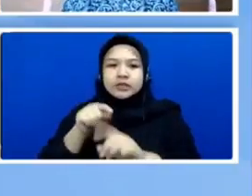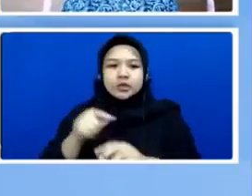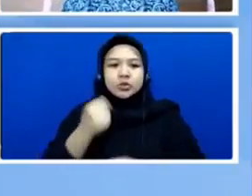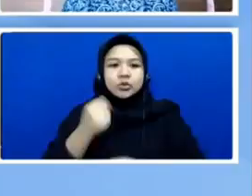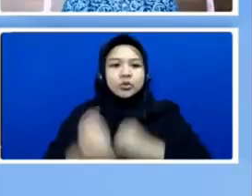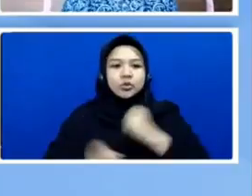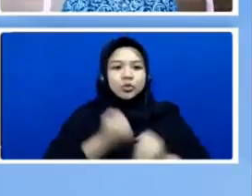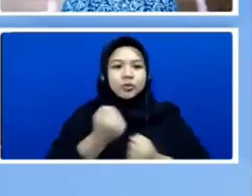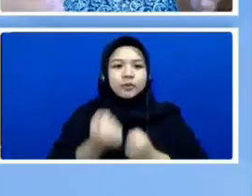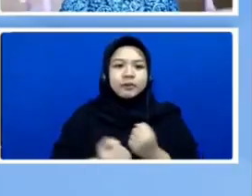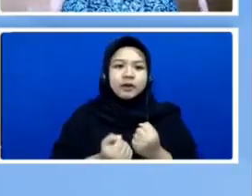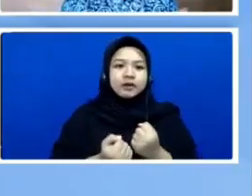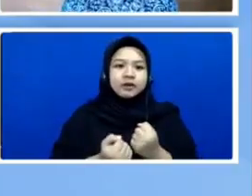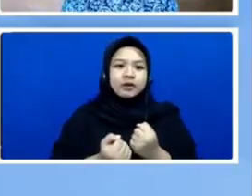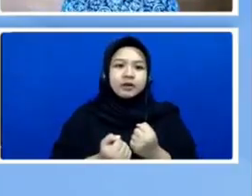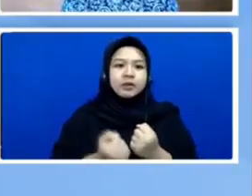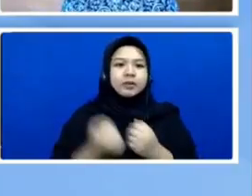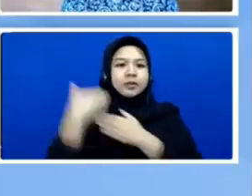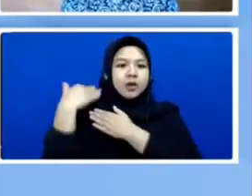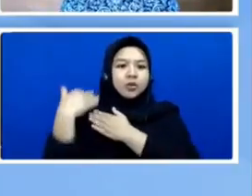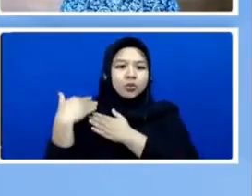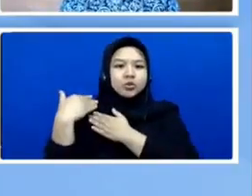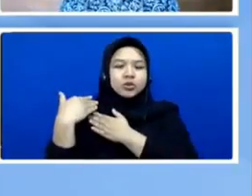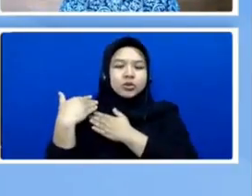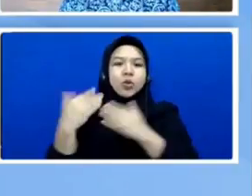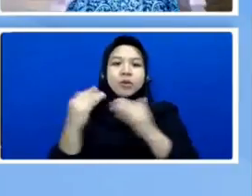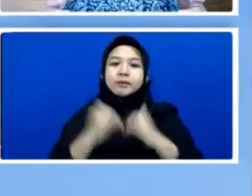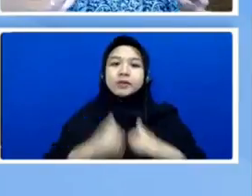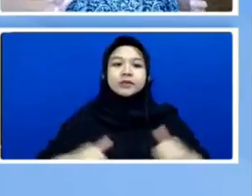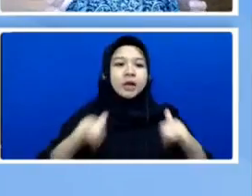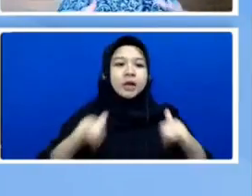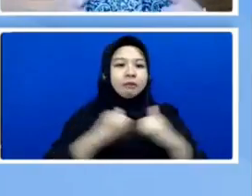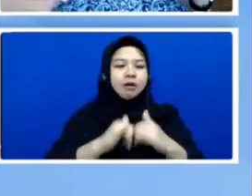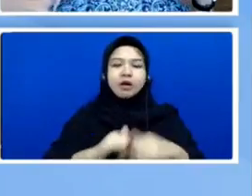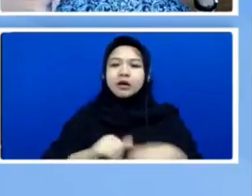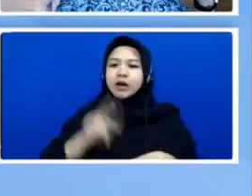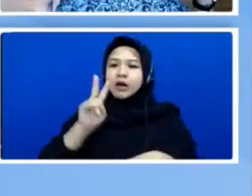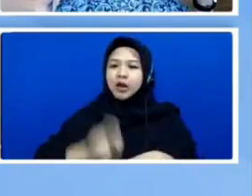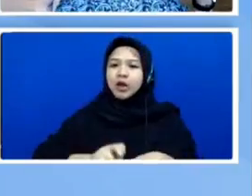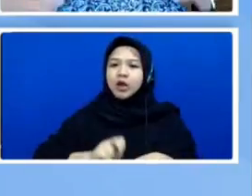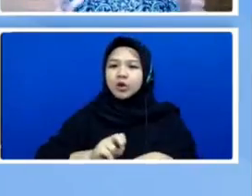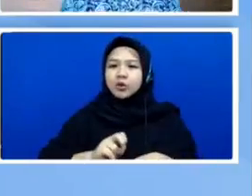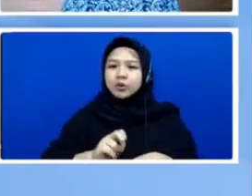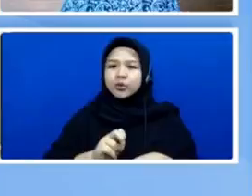upaya tanggung jawab kolektif, dan harus menjadi